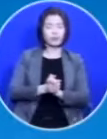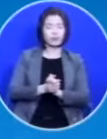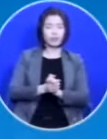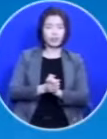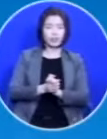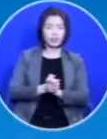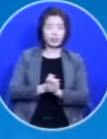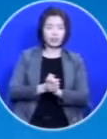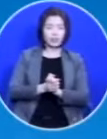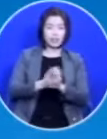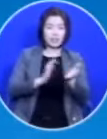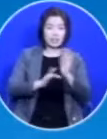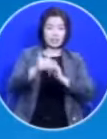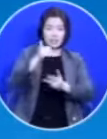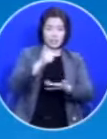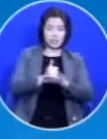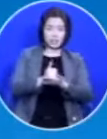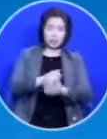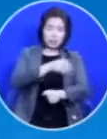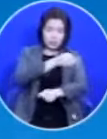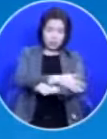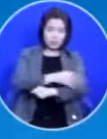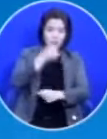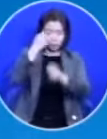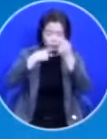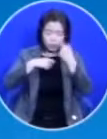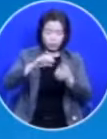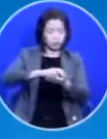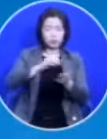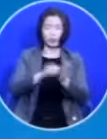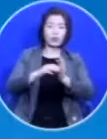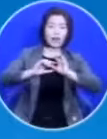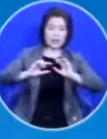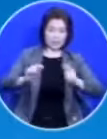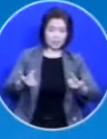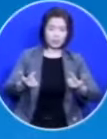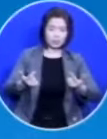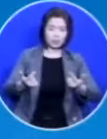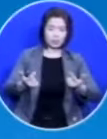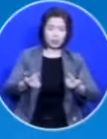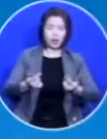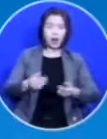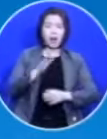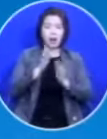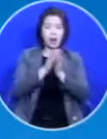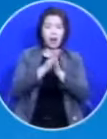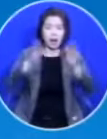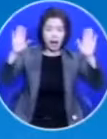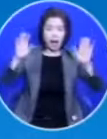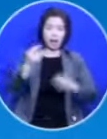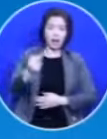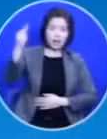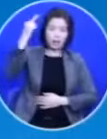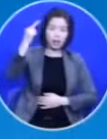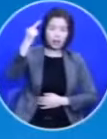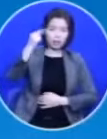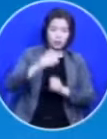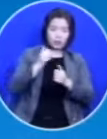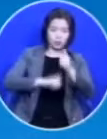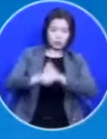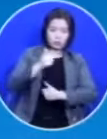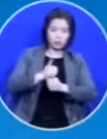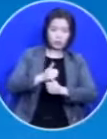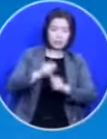있습니다 예수님은 단순히 우시는 정도가 아니셨어요 아론의 손 은 양이나 소를 잡아서 제사를